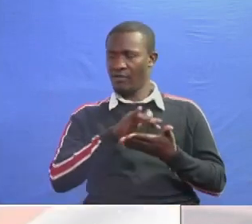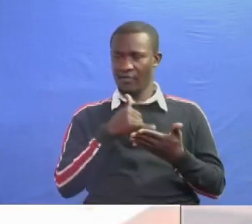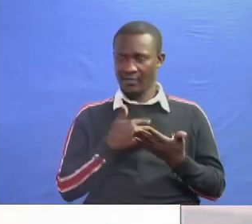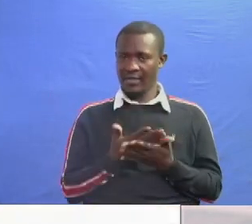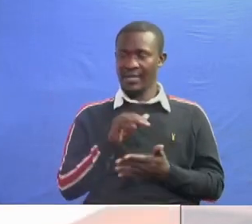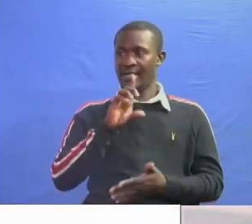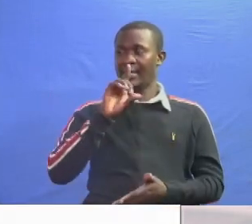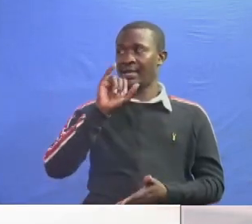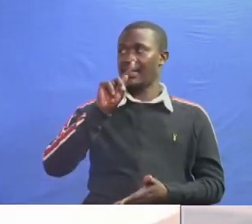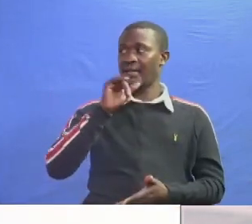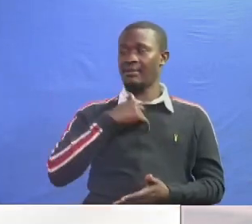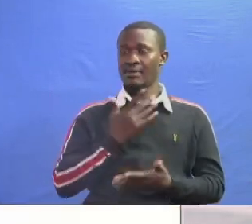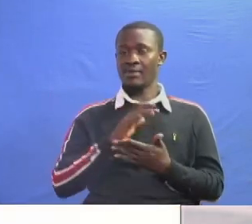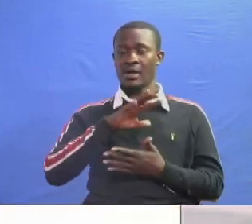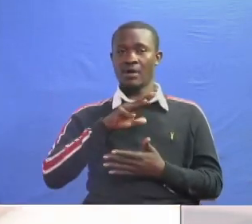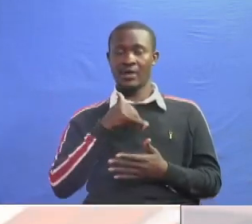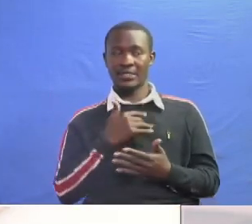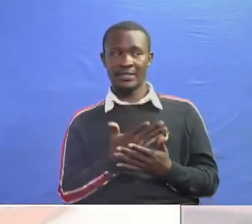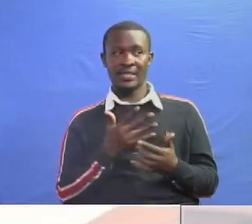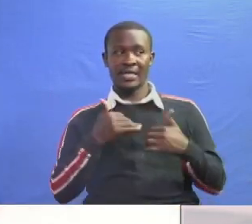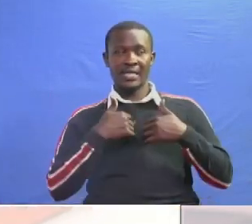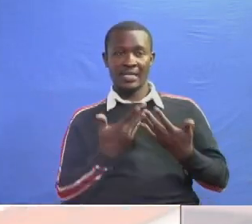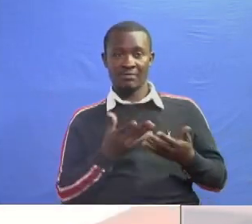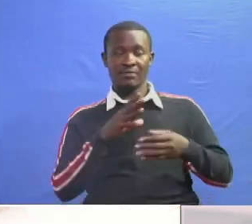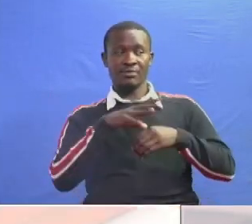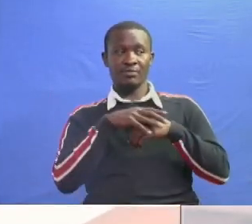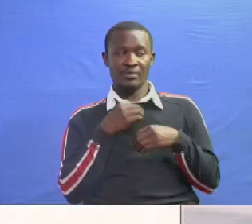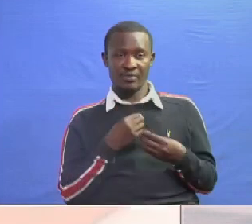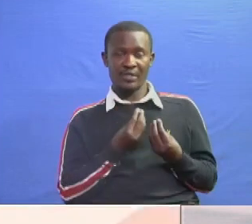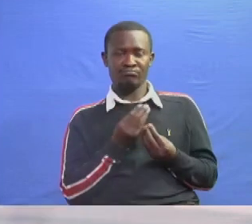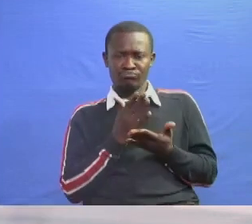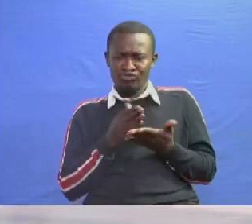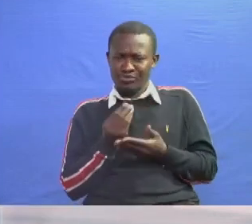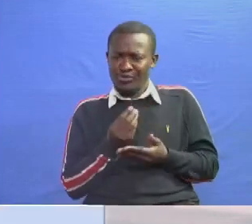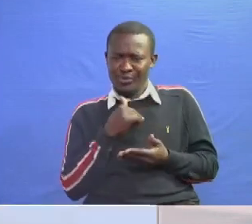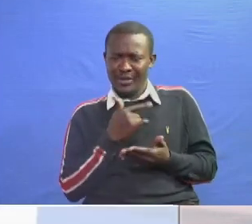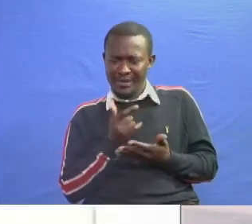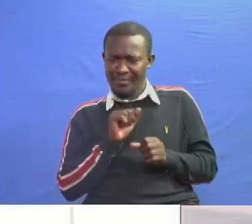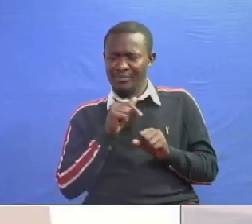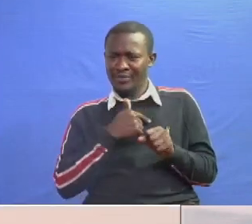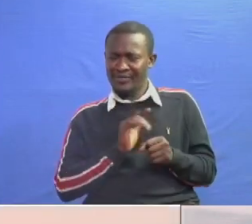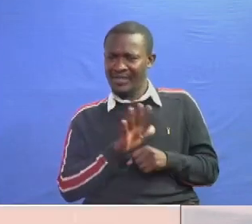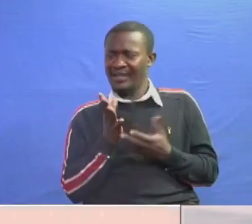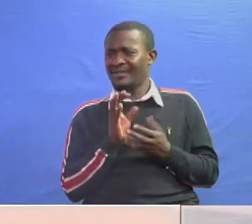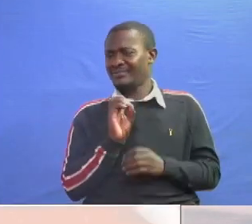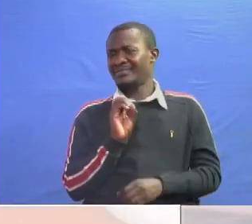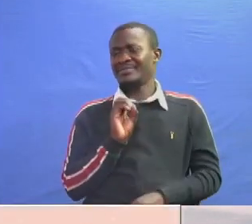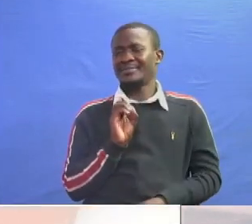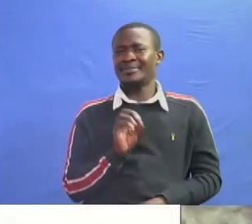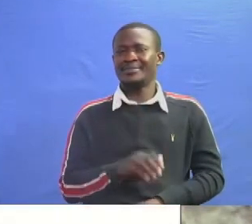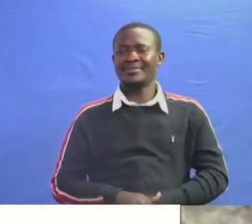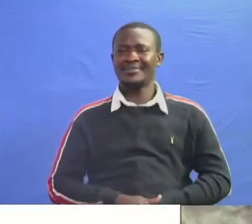Dika amesema kaunti za Tana River na Lamu zinapokea mgao kidogo ambao hauwezi kukidhi mahitaji yote.